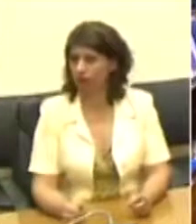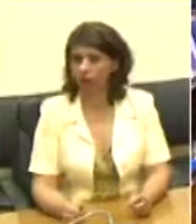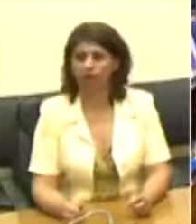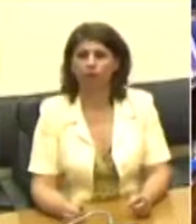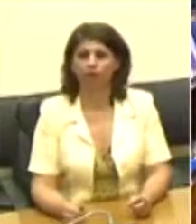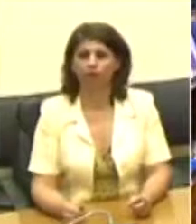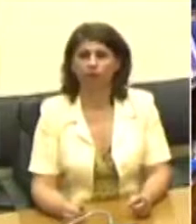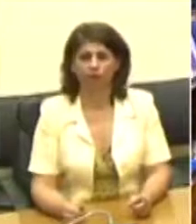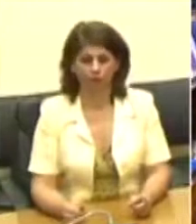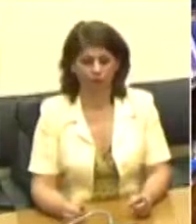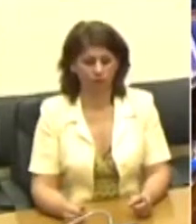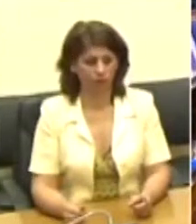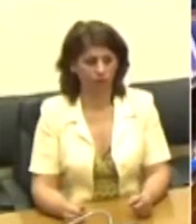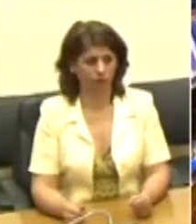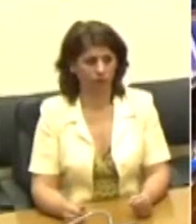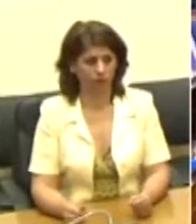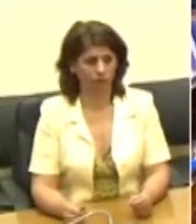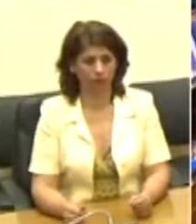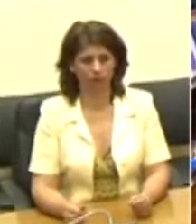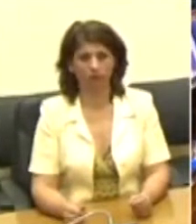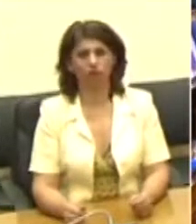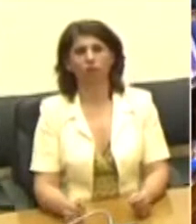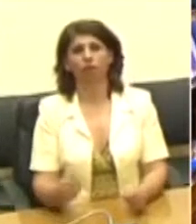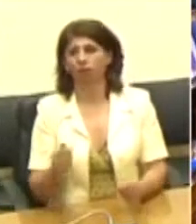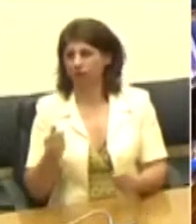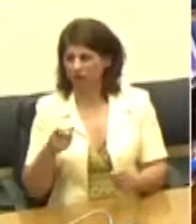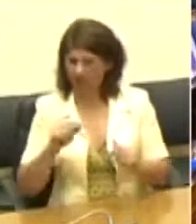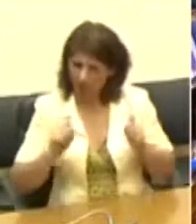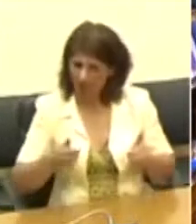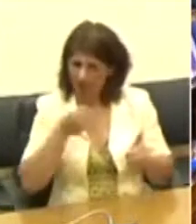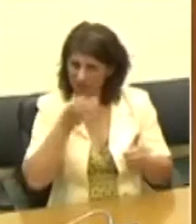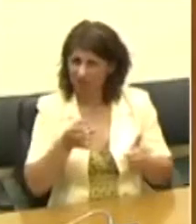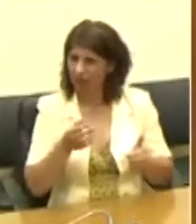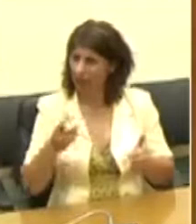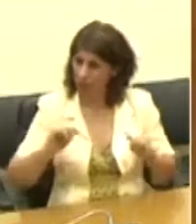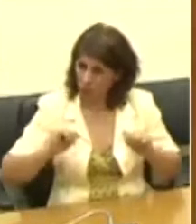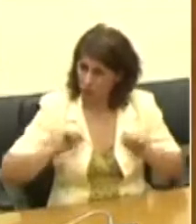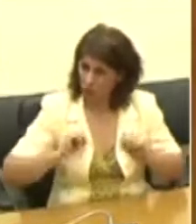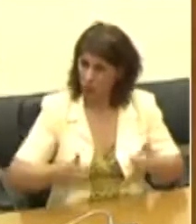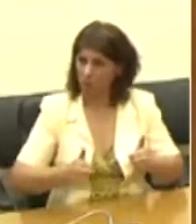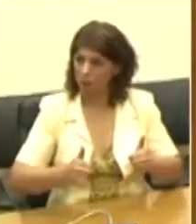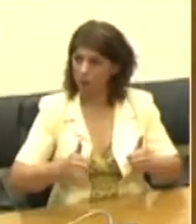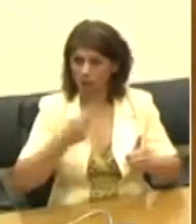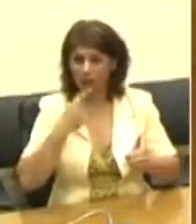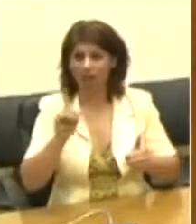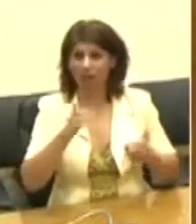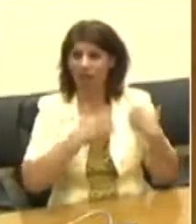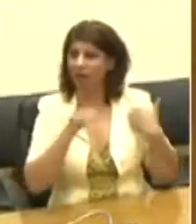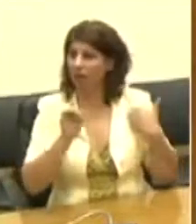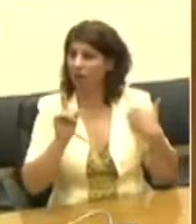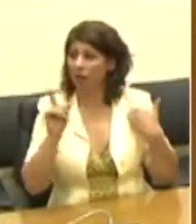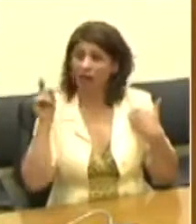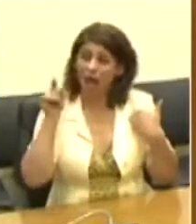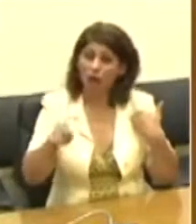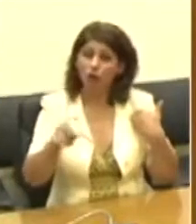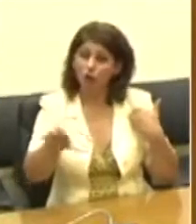Κυκλοφορώ πολύ πιο συχνά, αφού τολμάτε και μιλάτε. Αφού τολμάτε και μιλάτε, αλλά η ευθύνη δεν είναι δική σας, είναι αυτών που